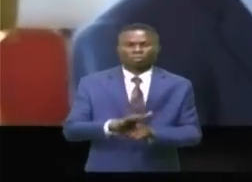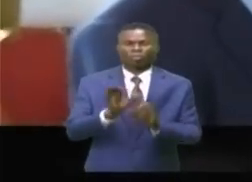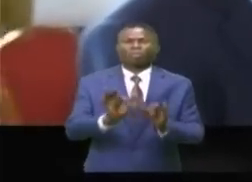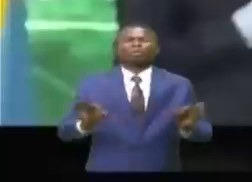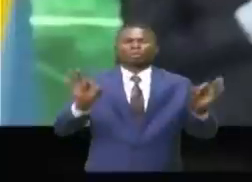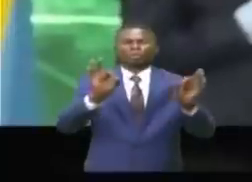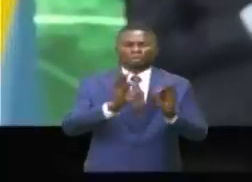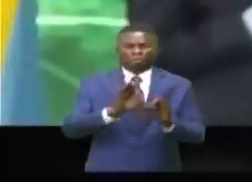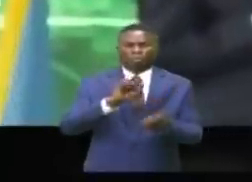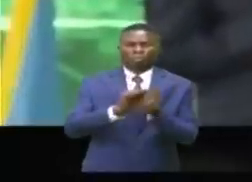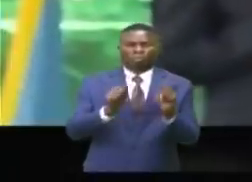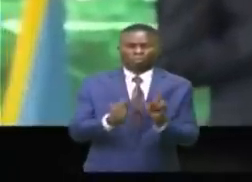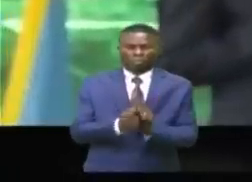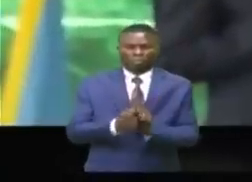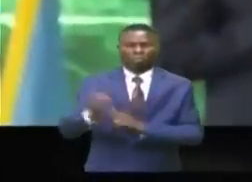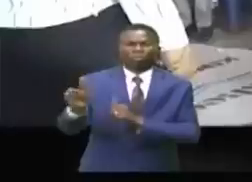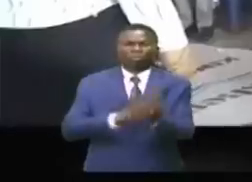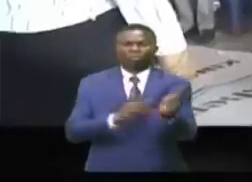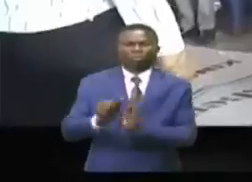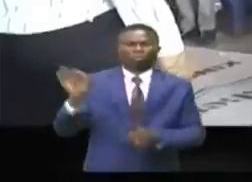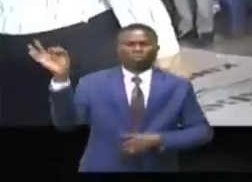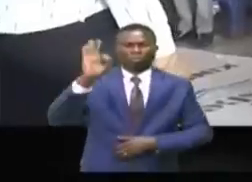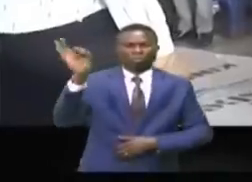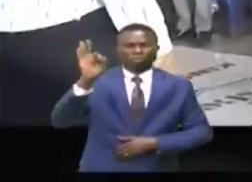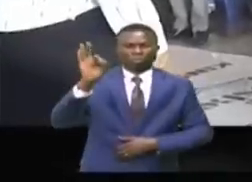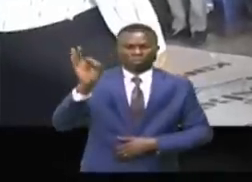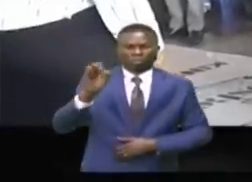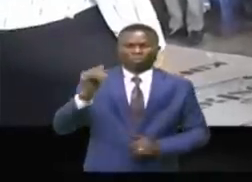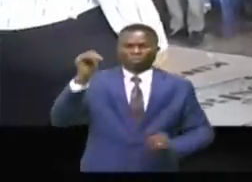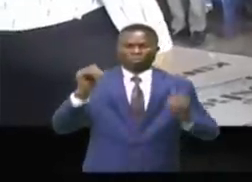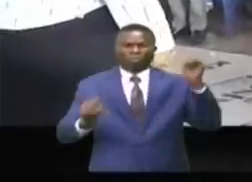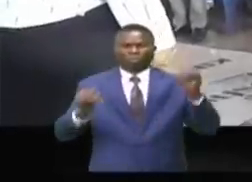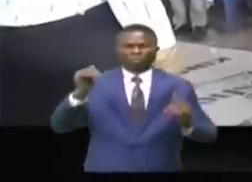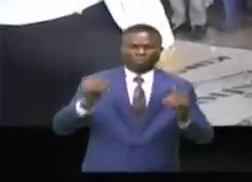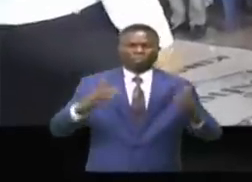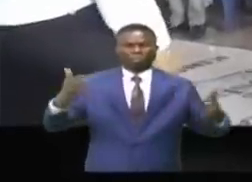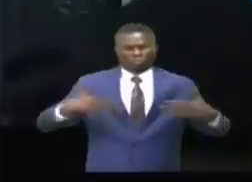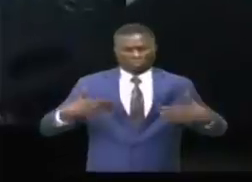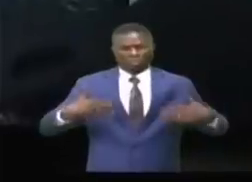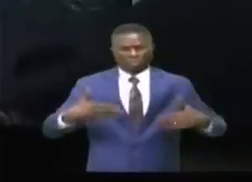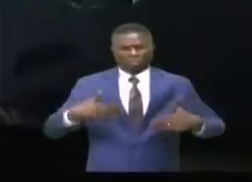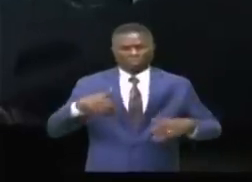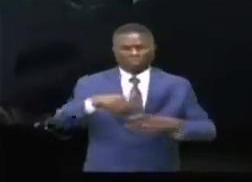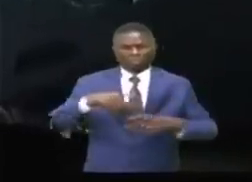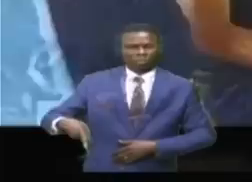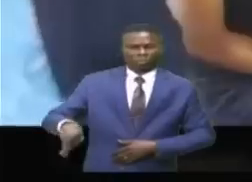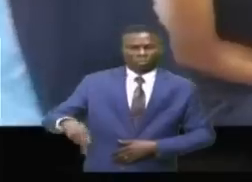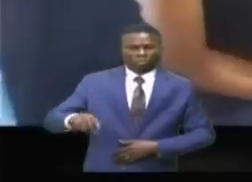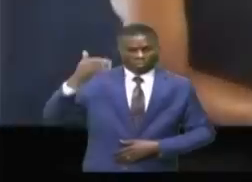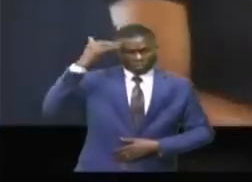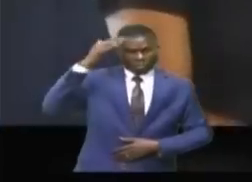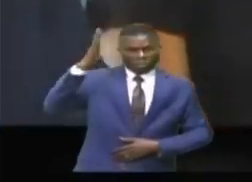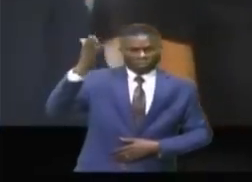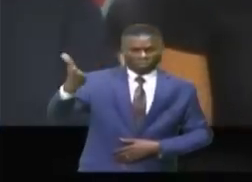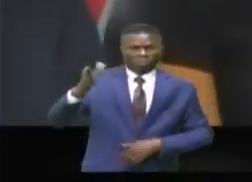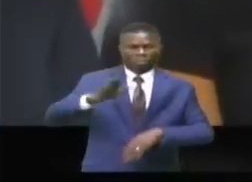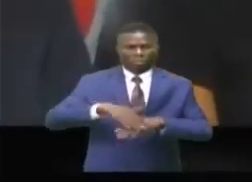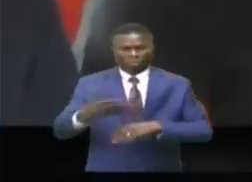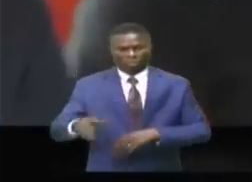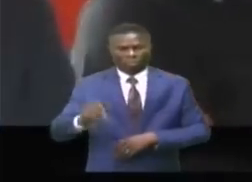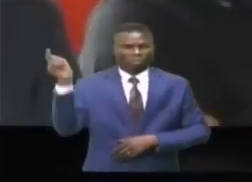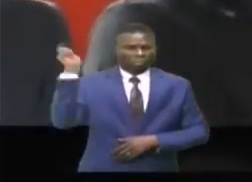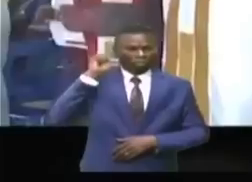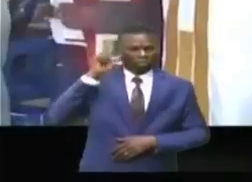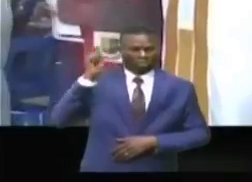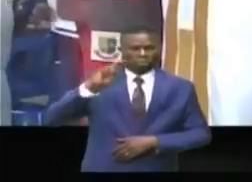et conséquences de la déforestation dans l'équilibre climatique de la province de l'Équateur. Ensuite, le